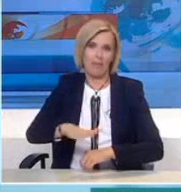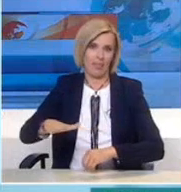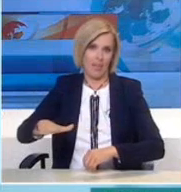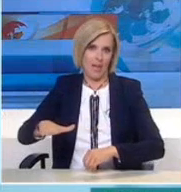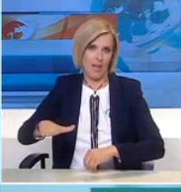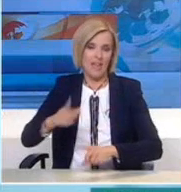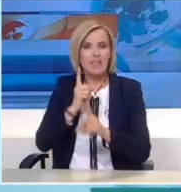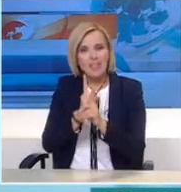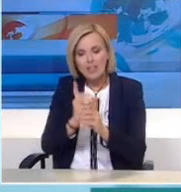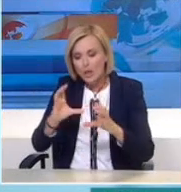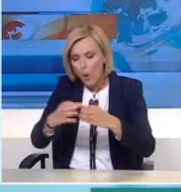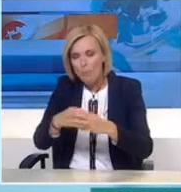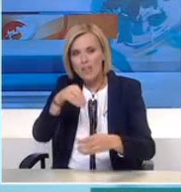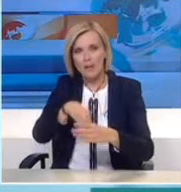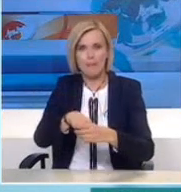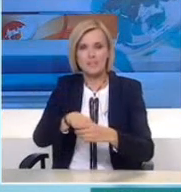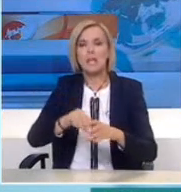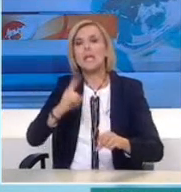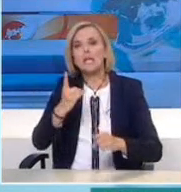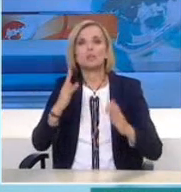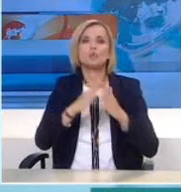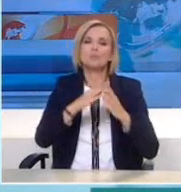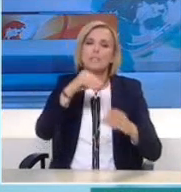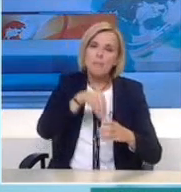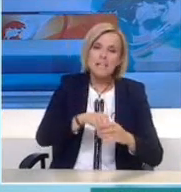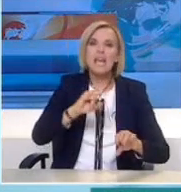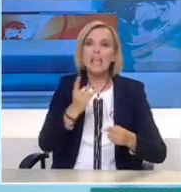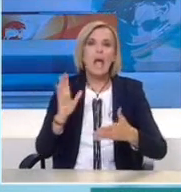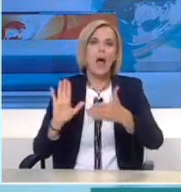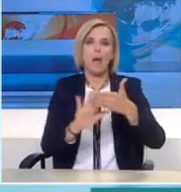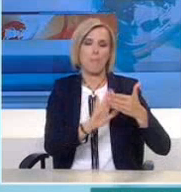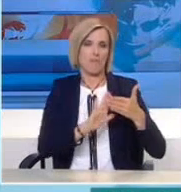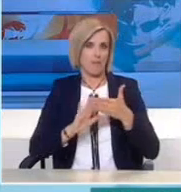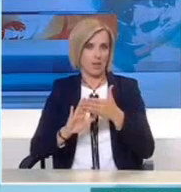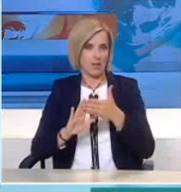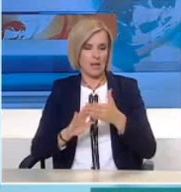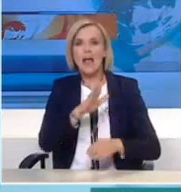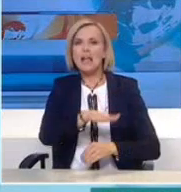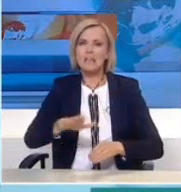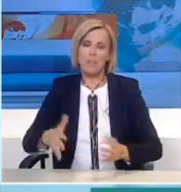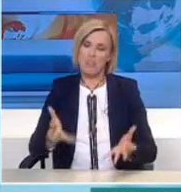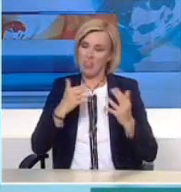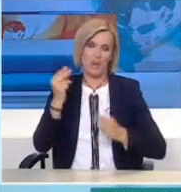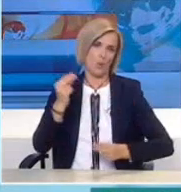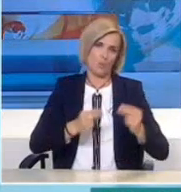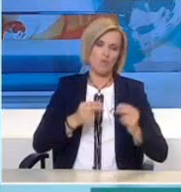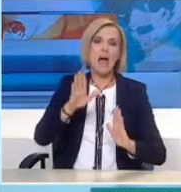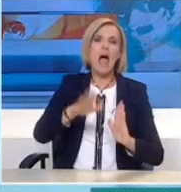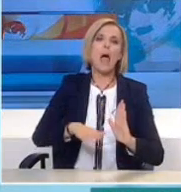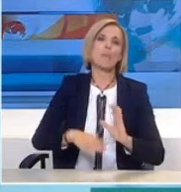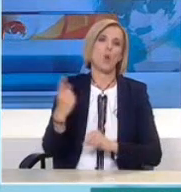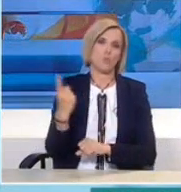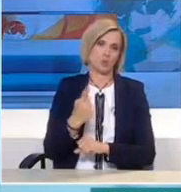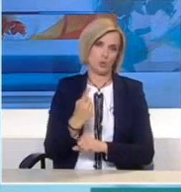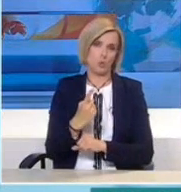συγκεκριμένη ομάδα της κοινωνίας, είτε αυτό λέγεται το σπίτι μας, είτε λέγεται στενή επαφή, εξακολουθεί να είναι χαμηλότερος αυτός ο αριθμός για τα παιδιά σε σχέση